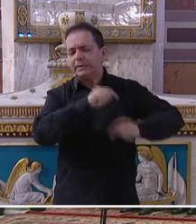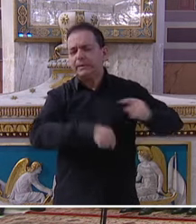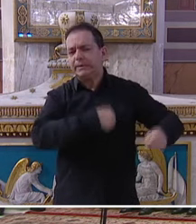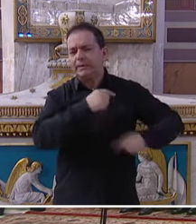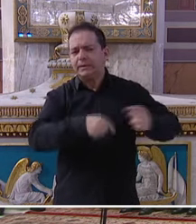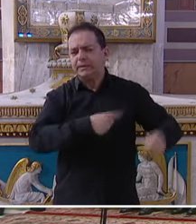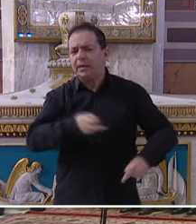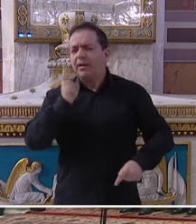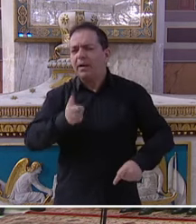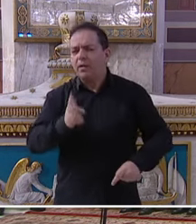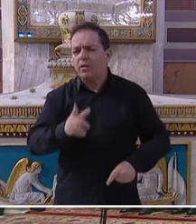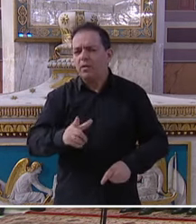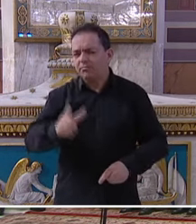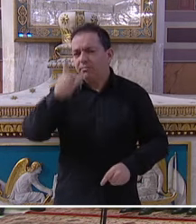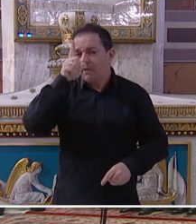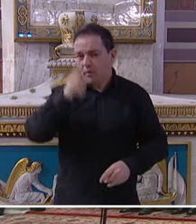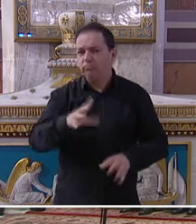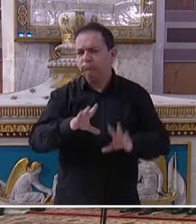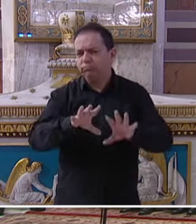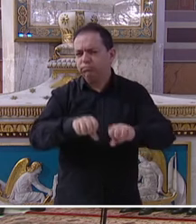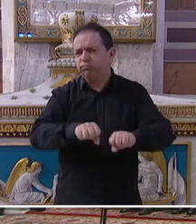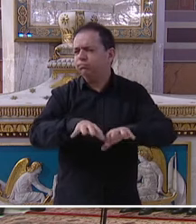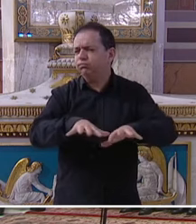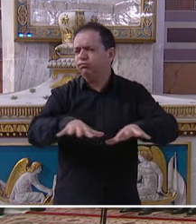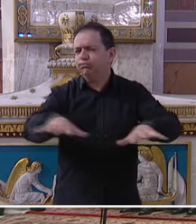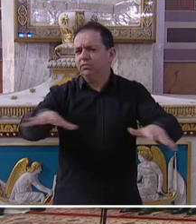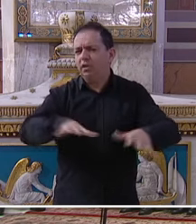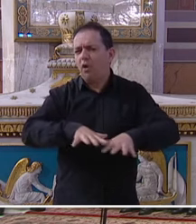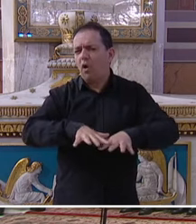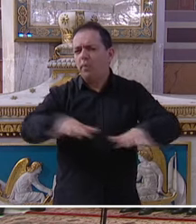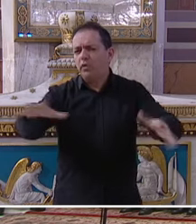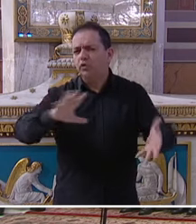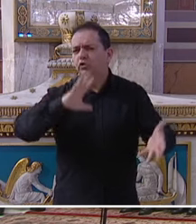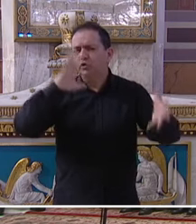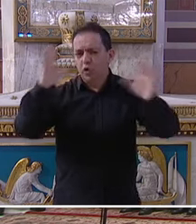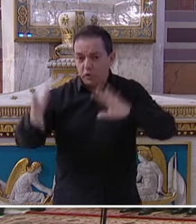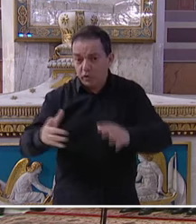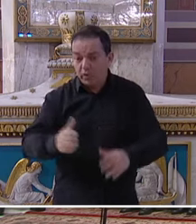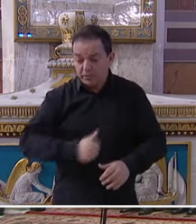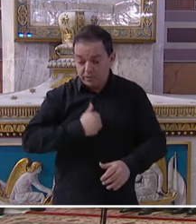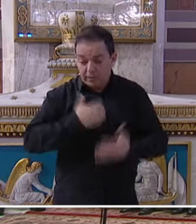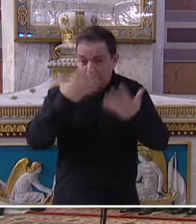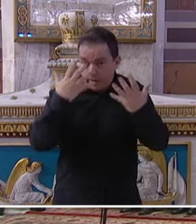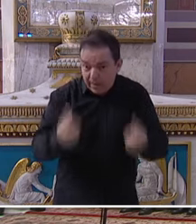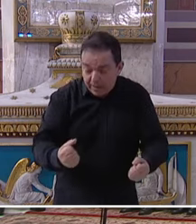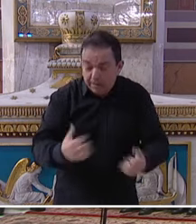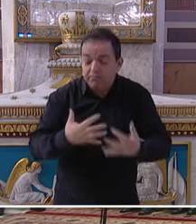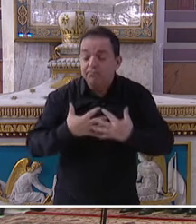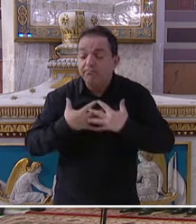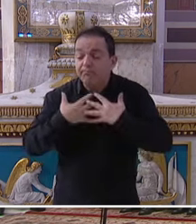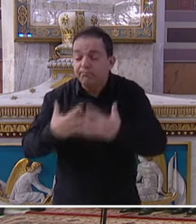ιδιαιτέρως χαρακτηρίζει την εποχή μας, δεν μπορεί να αγαπήσει κανένα, ούτε τον